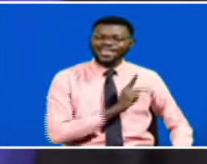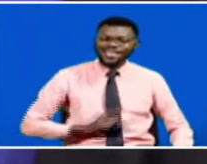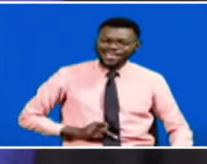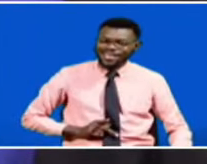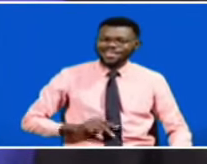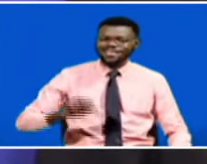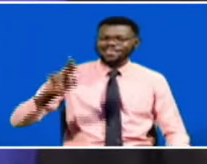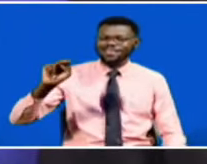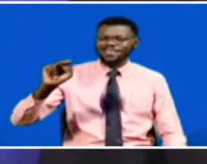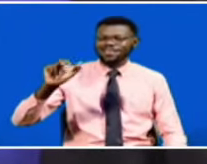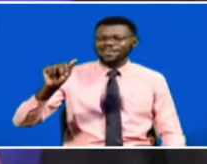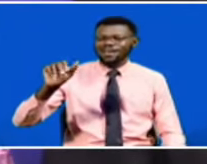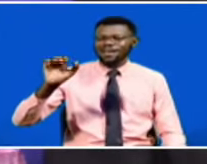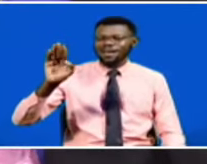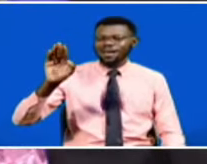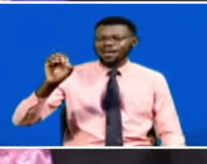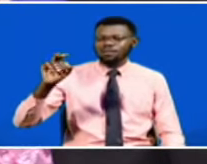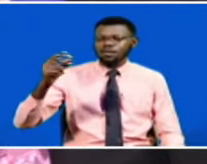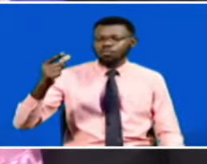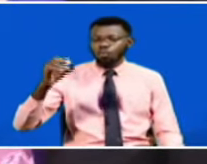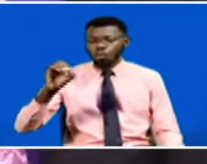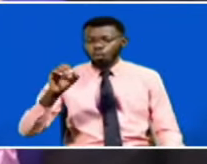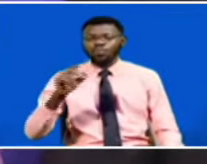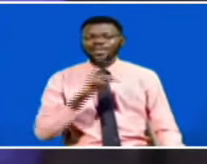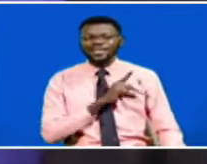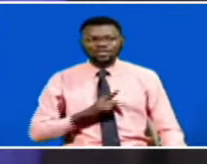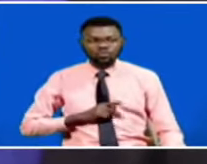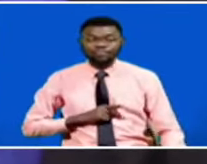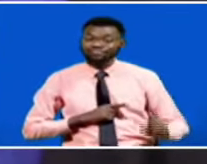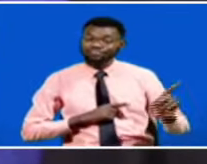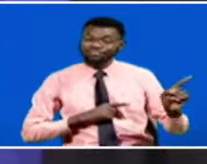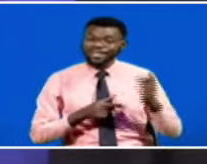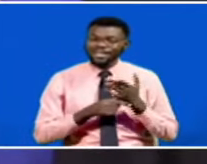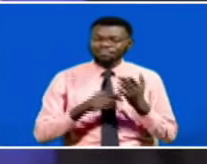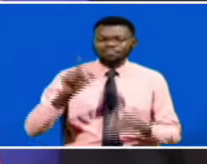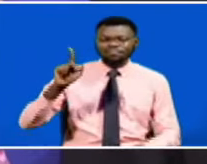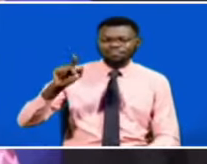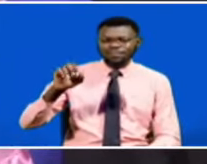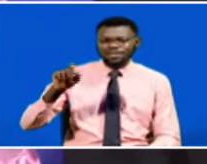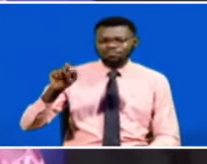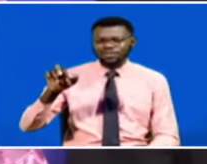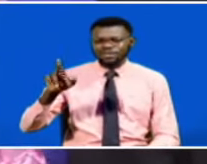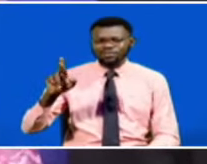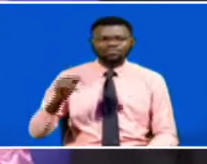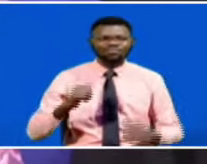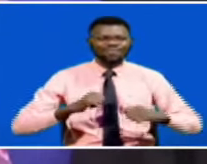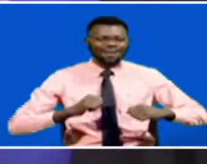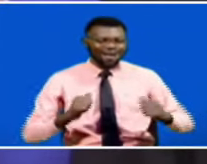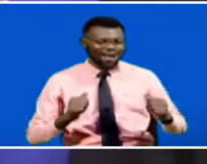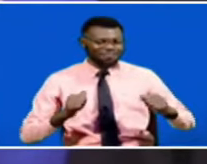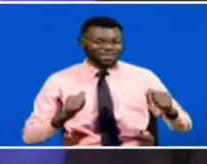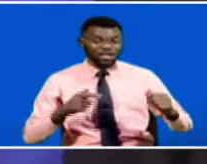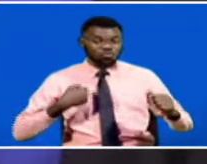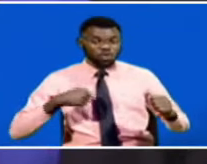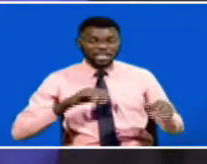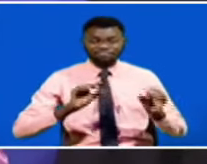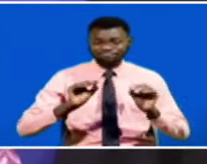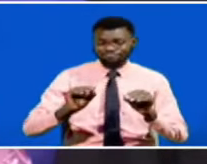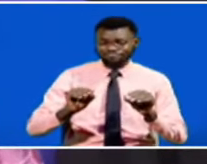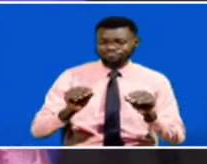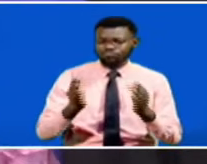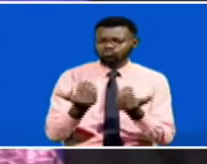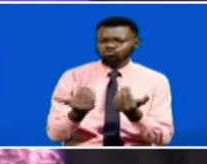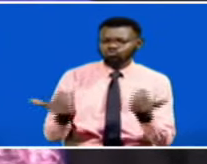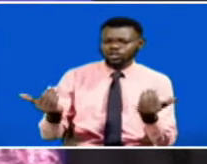the Second. Tumefurahi sana kumpokea hapa tukiwa katika kilele cha kufunza watoto wetu utamaduni.